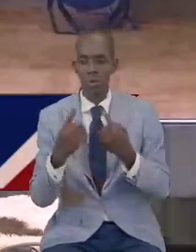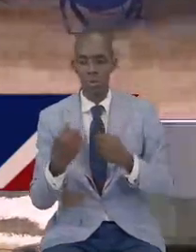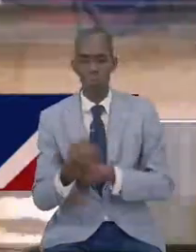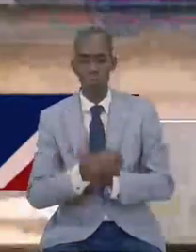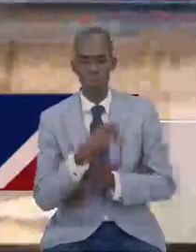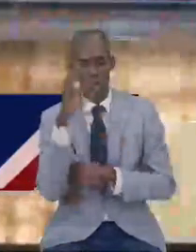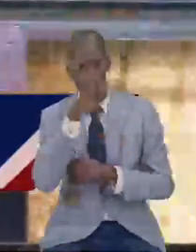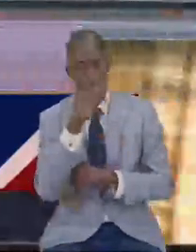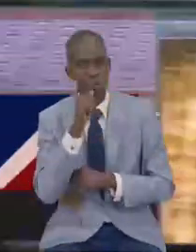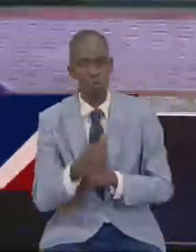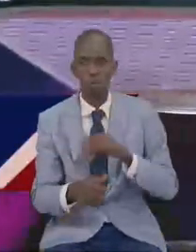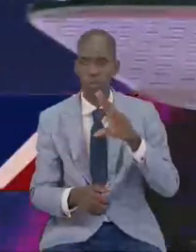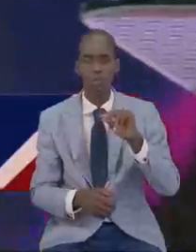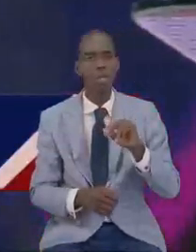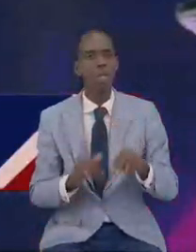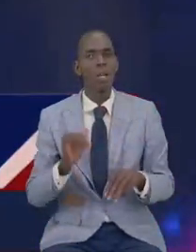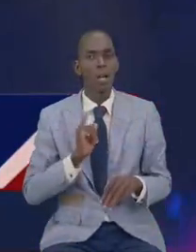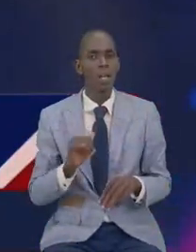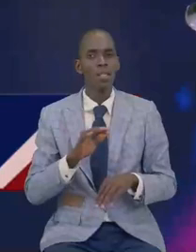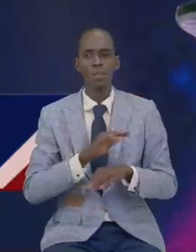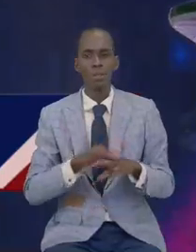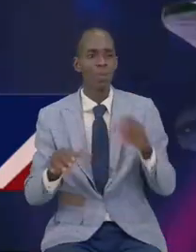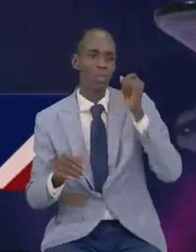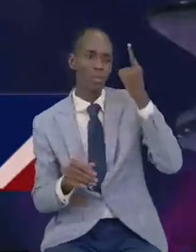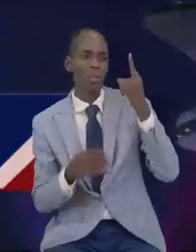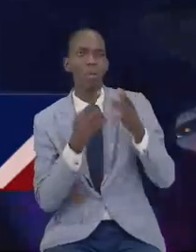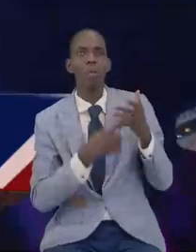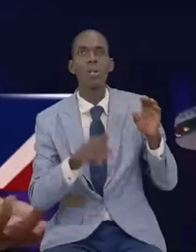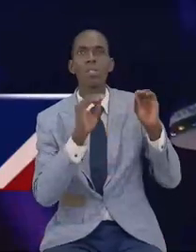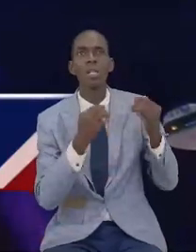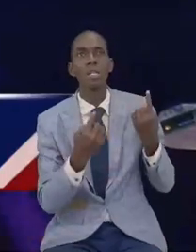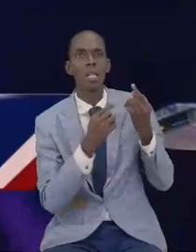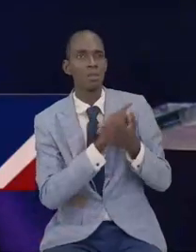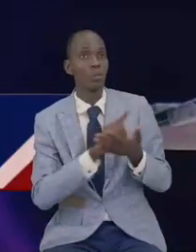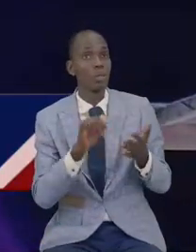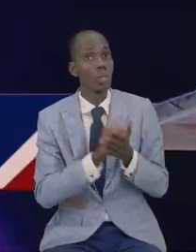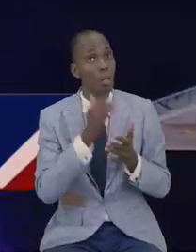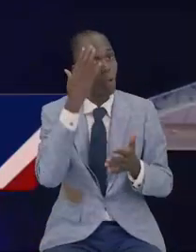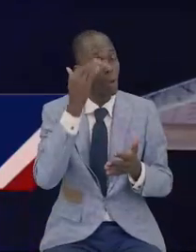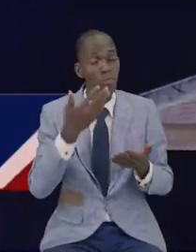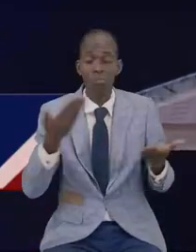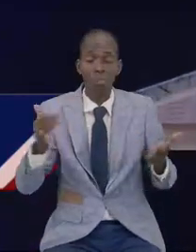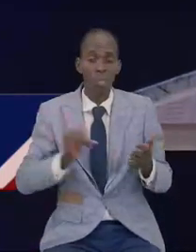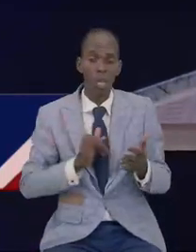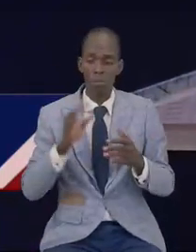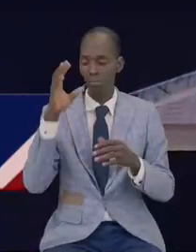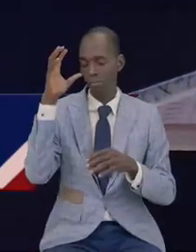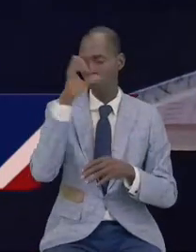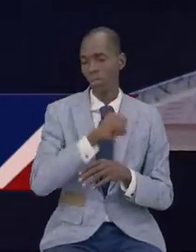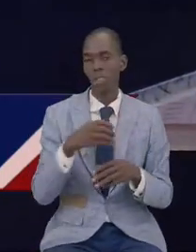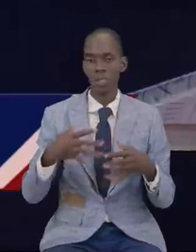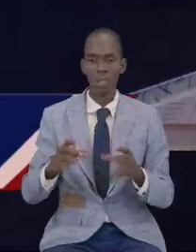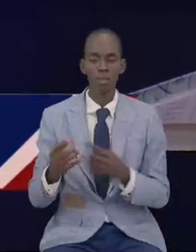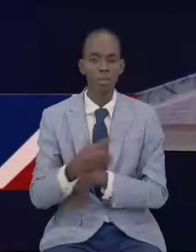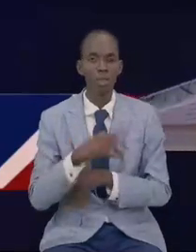viens pas demain. Mais je dois comprendre ce qu'on a enseigné la semaine passée. Donc, je m'absente. Non.